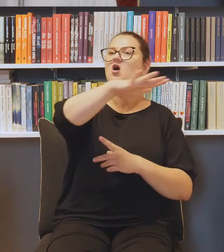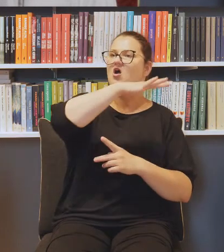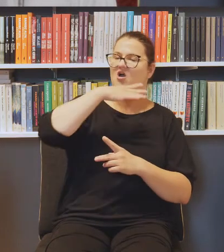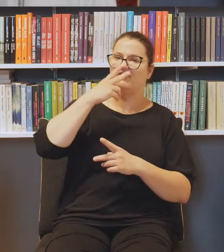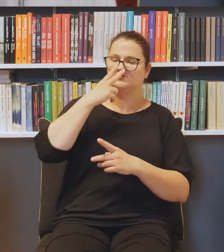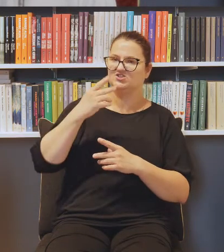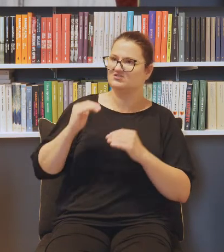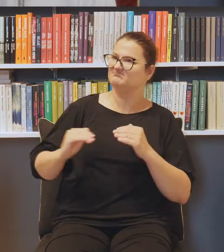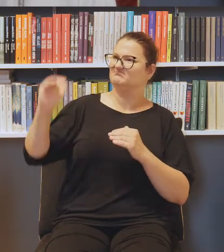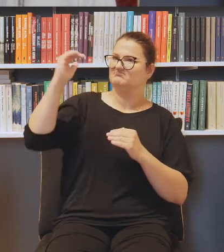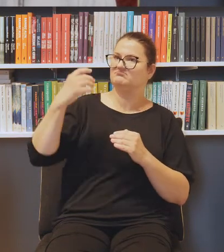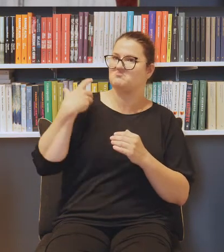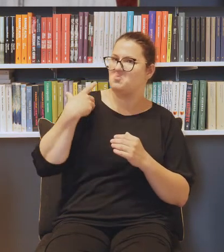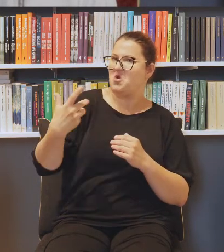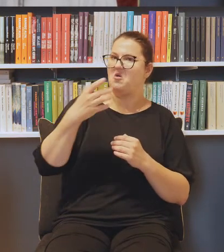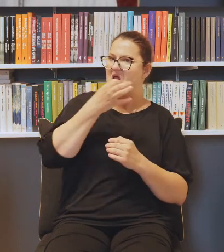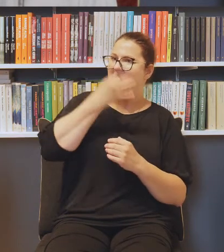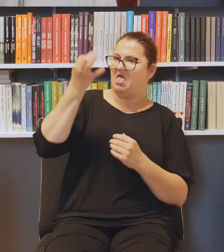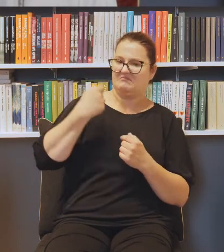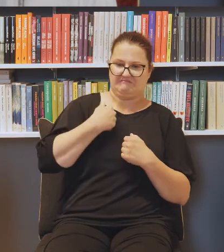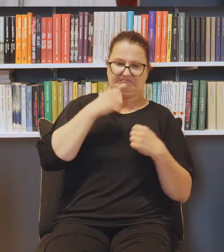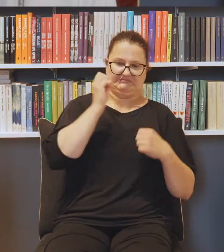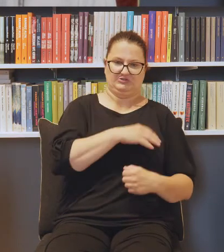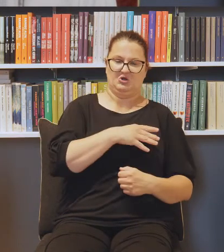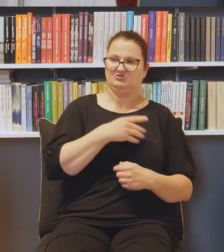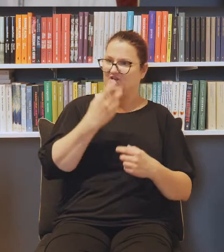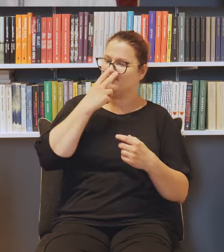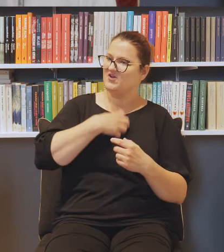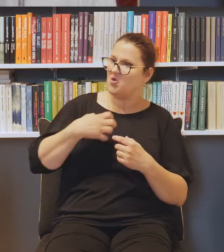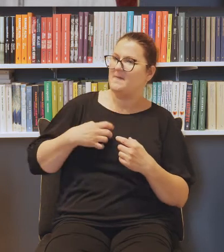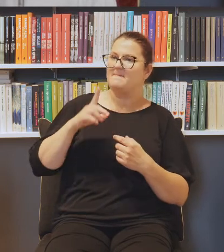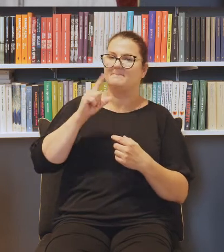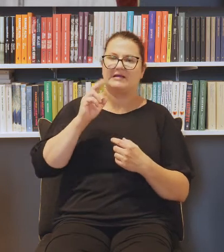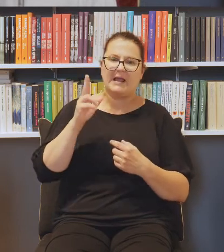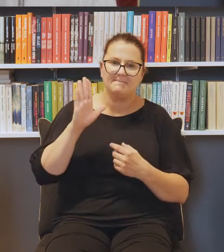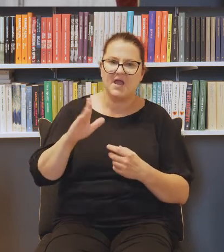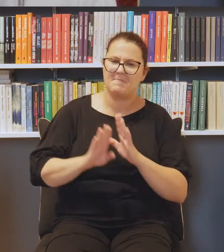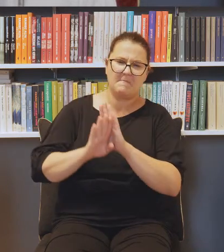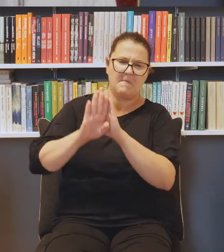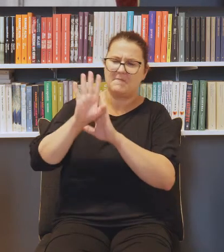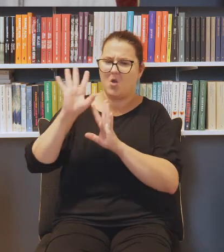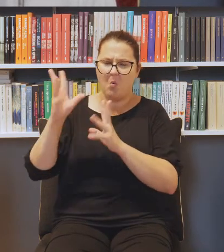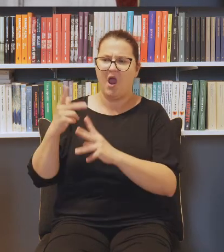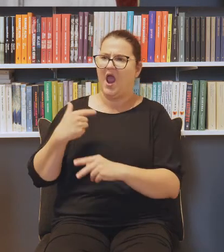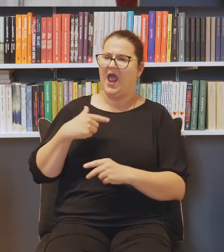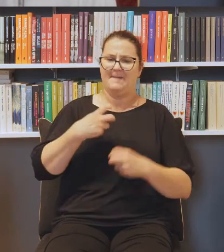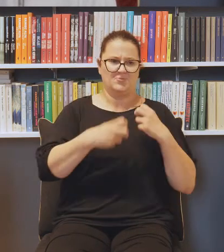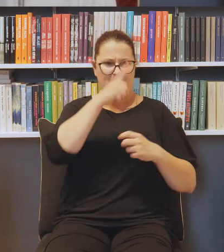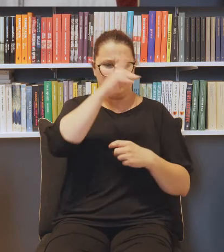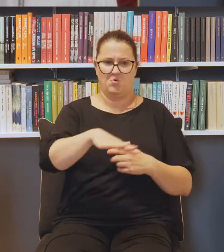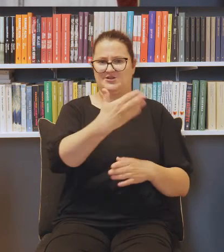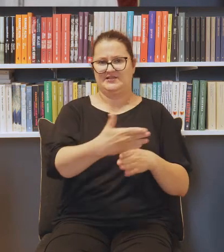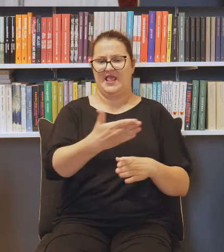jest bardzo bogato, rozwija się gospodarka, PKB i tak dalej, a jednak te problemy społeczne wciąż